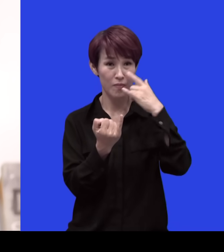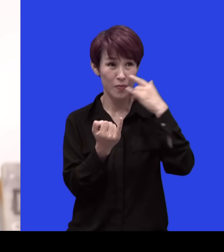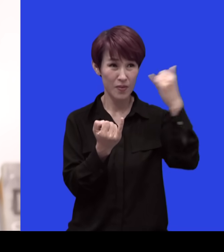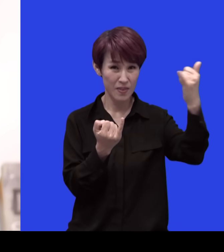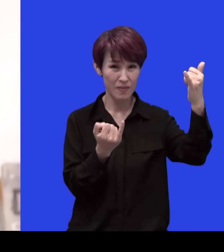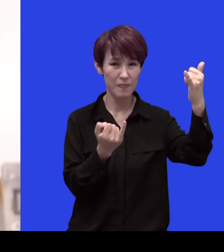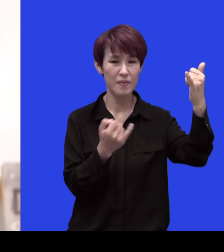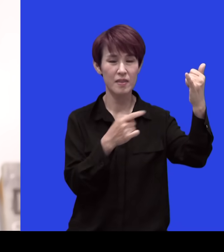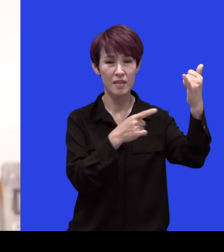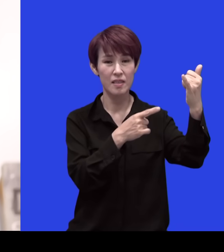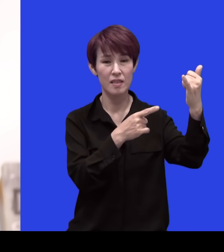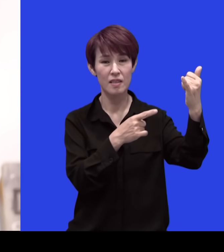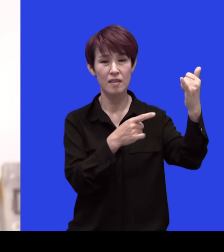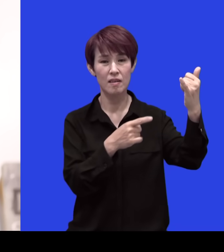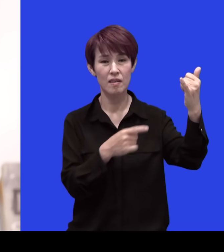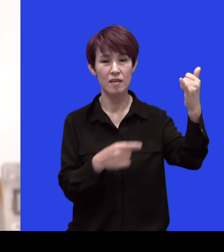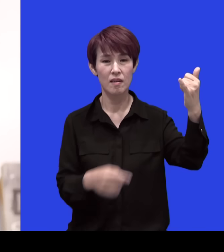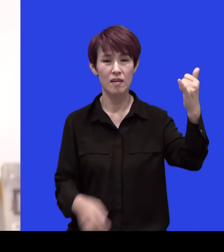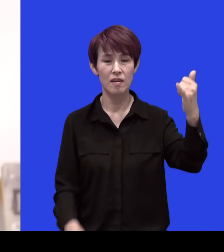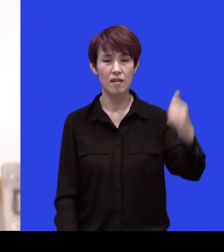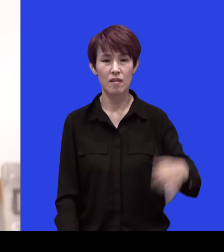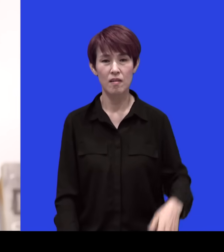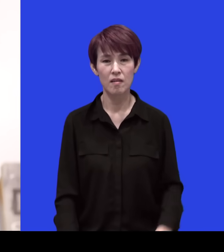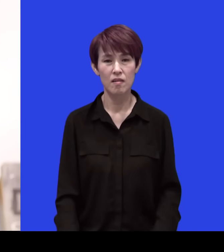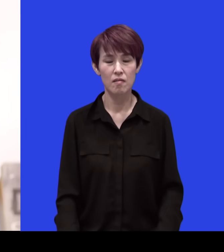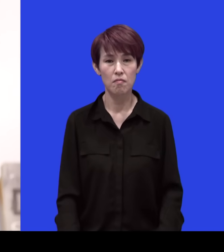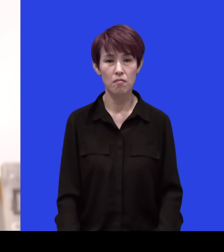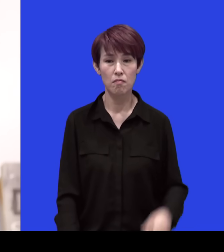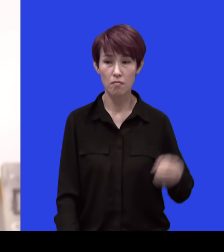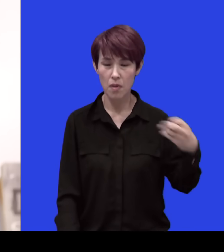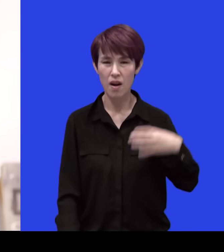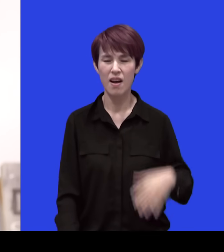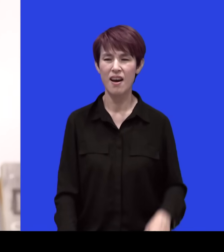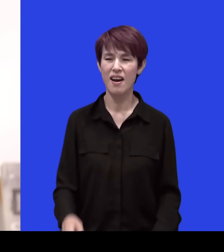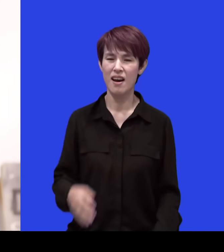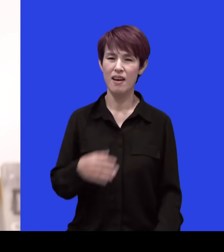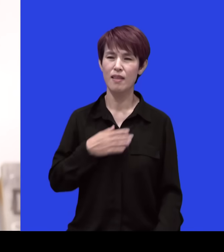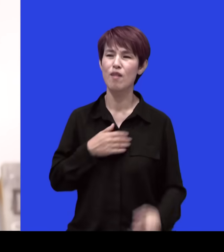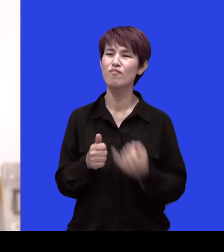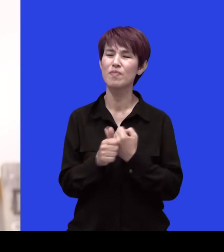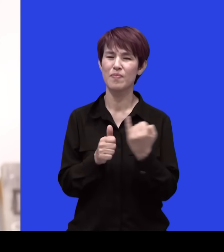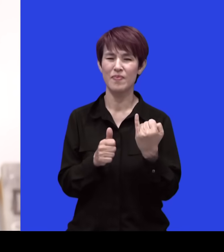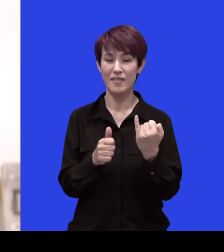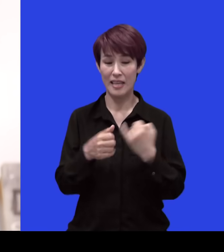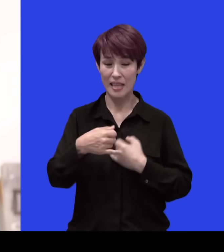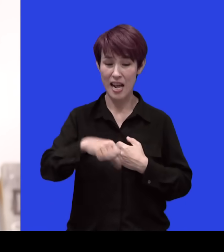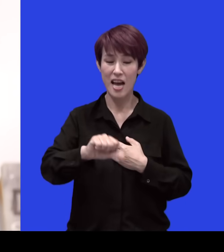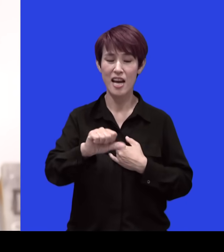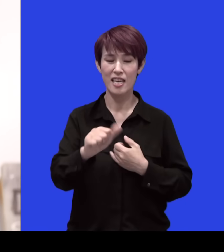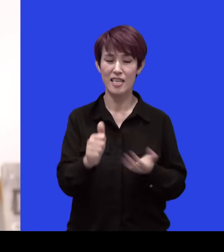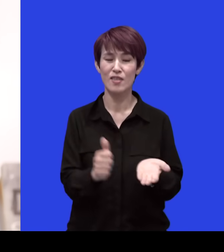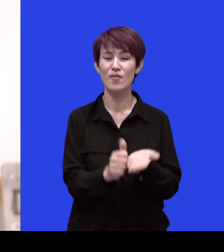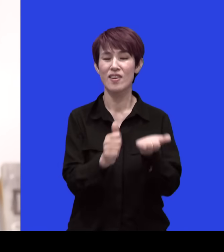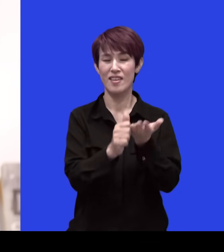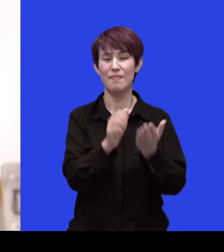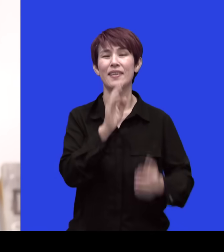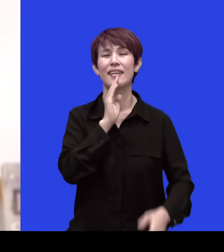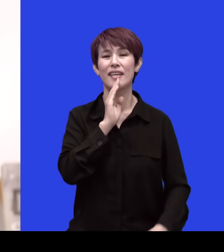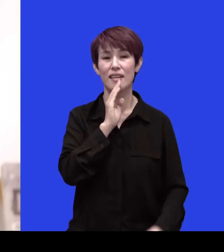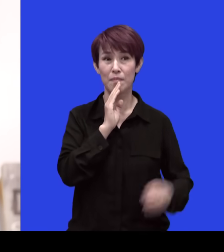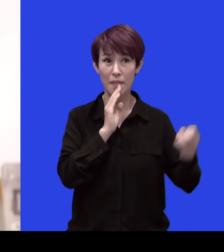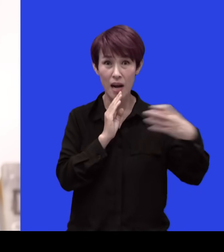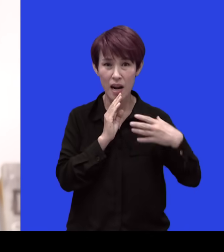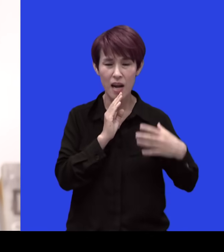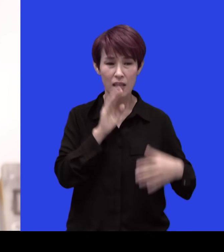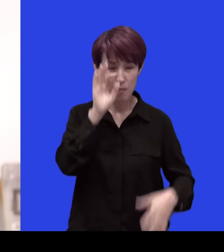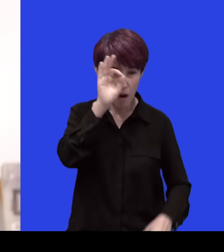네네. 그 사모님이 키워야지 뭐 얘들은 예. 이랬어. 근데 가서 보니까 상황이 아니거든. 예. 이